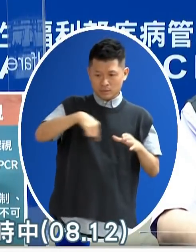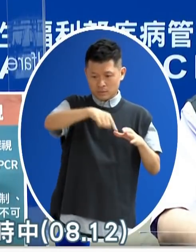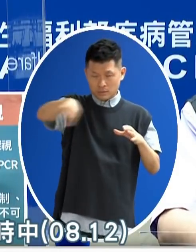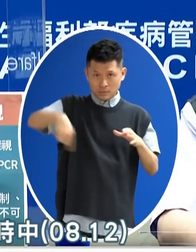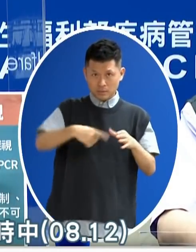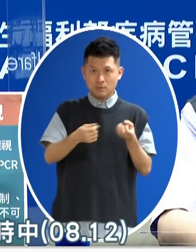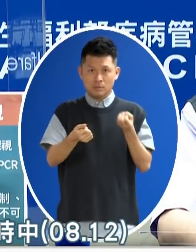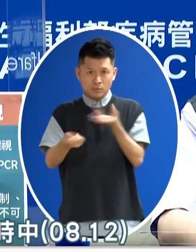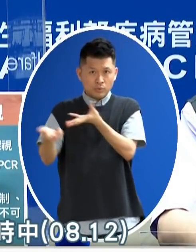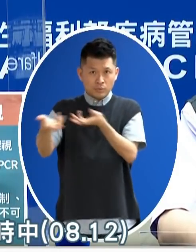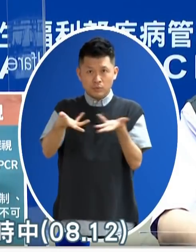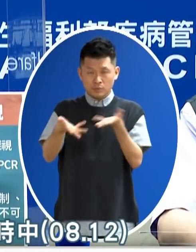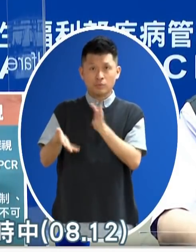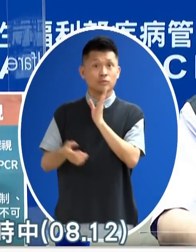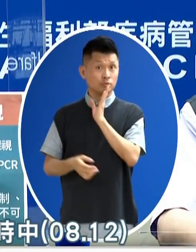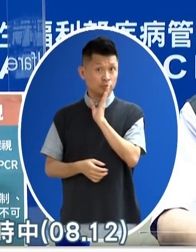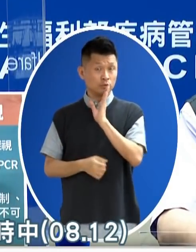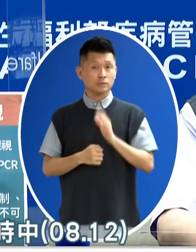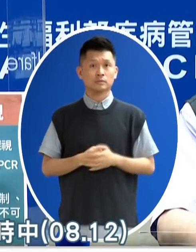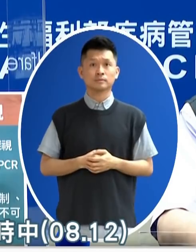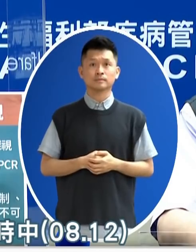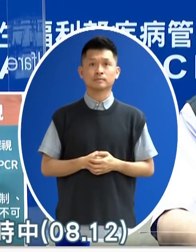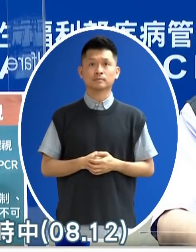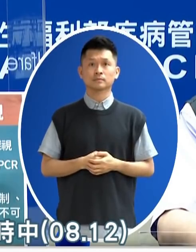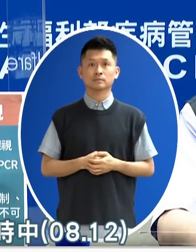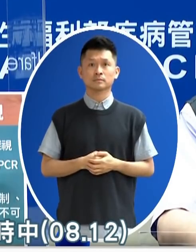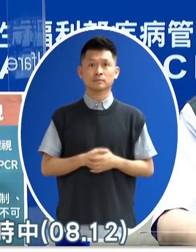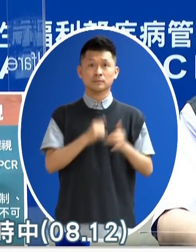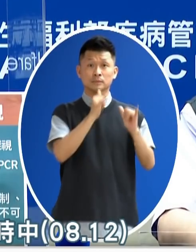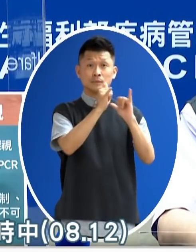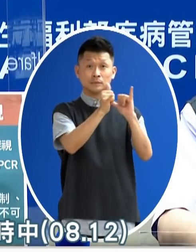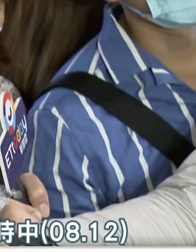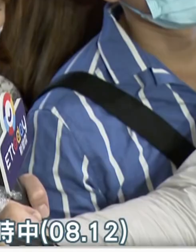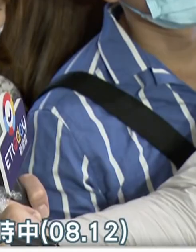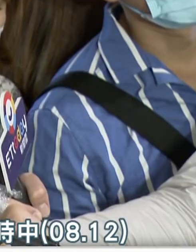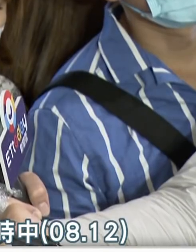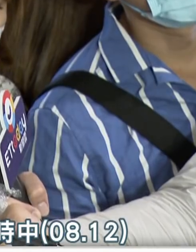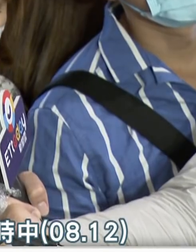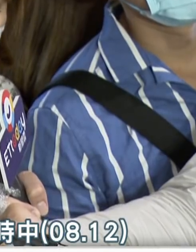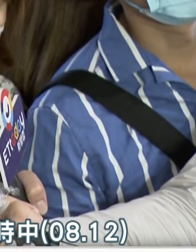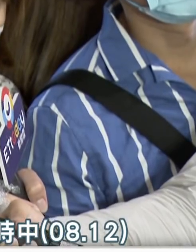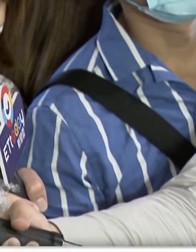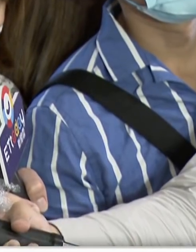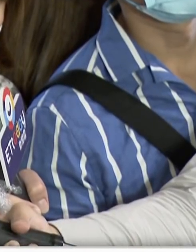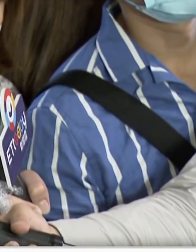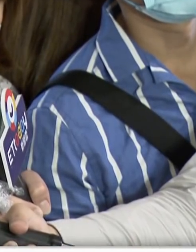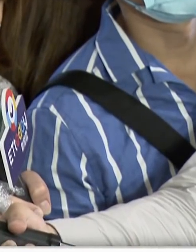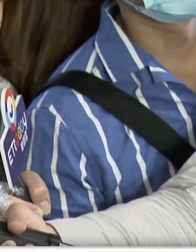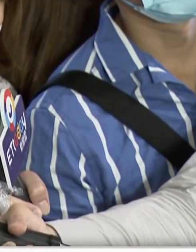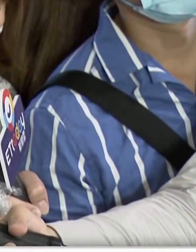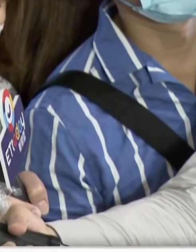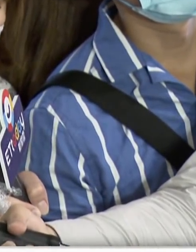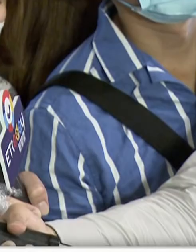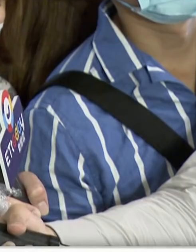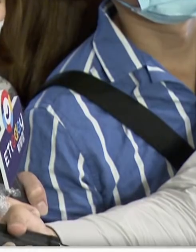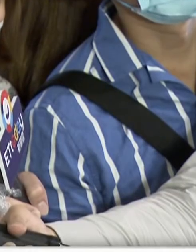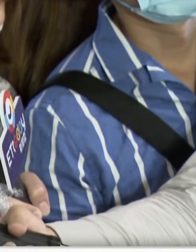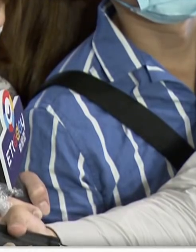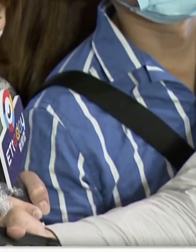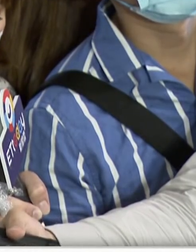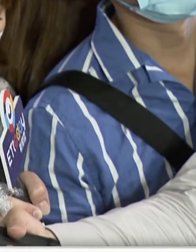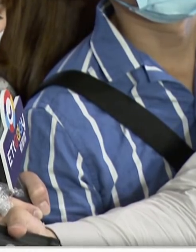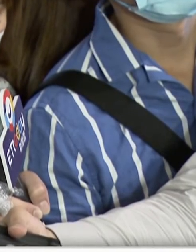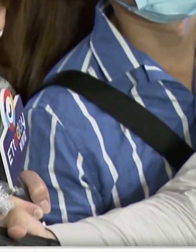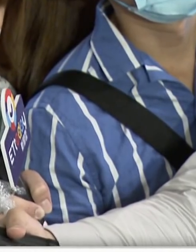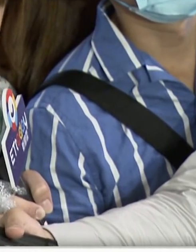像是一个群聚的事件，并不算是一个社会的破口。 目前最重要的就还是一起继续团结防